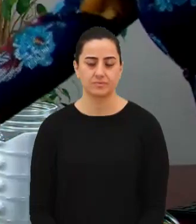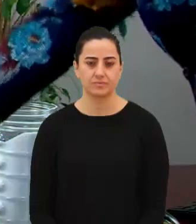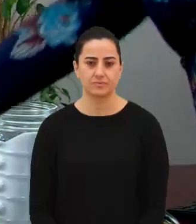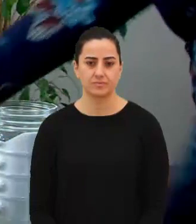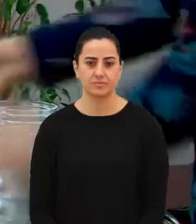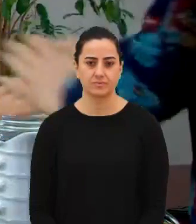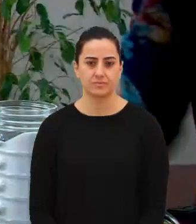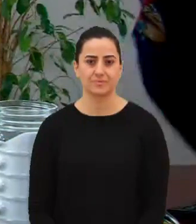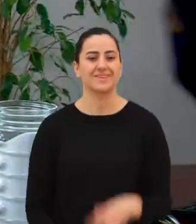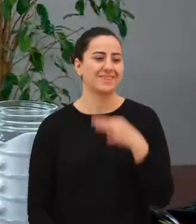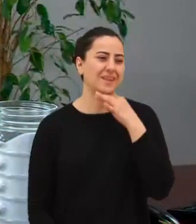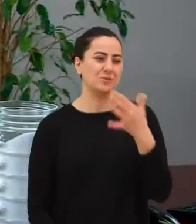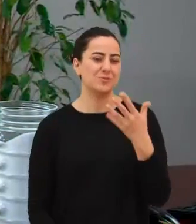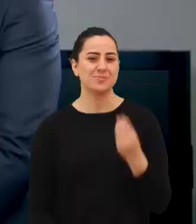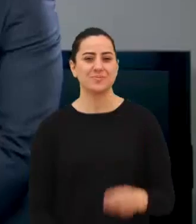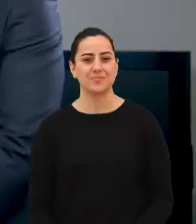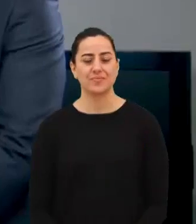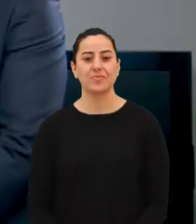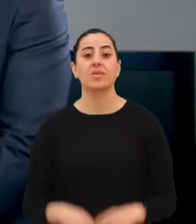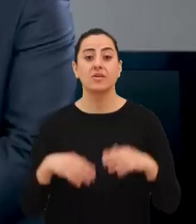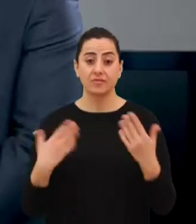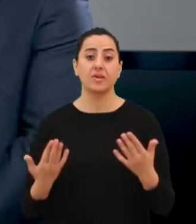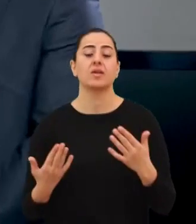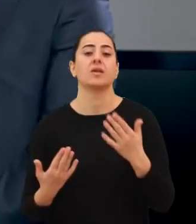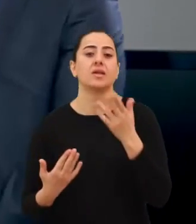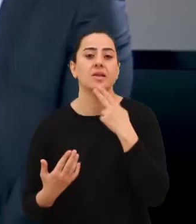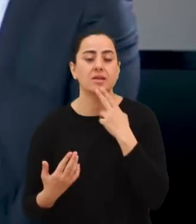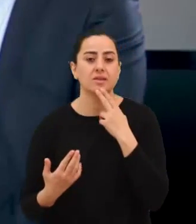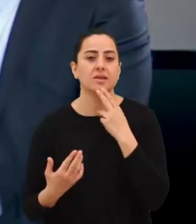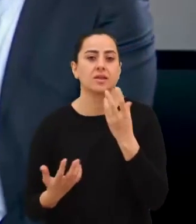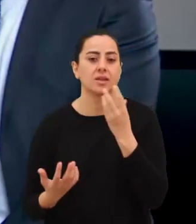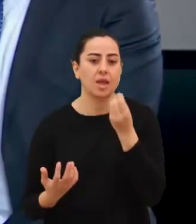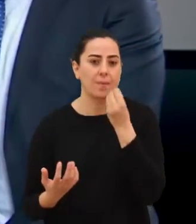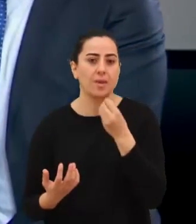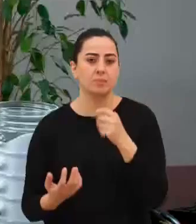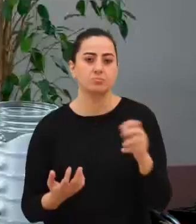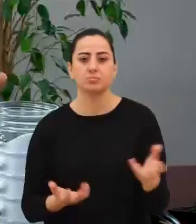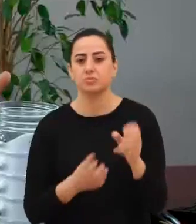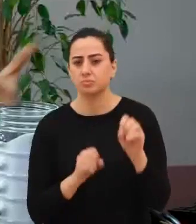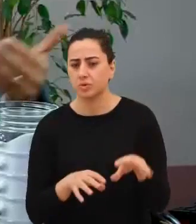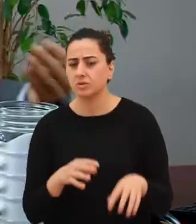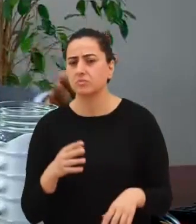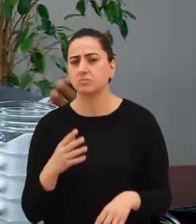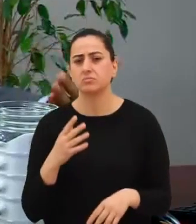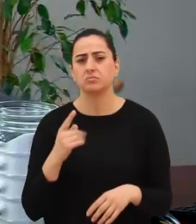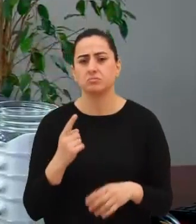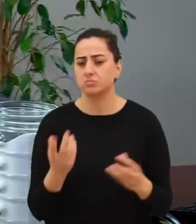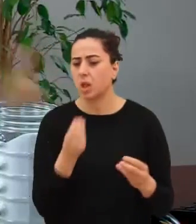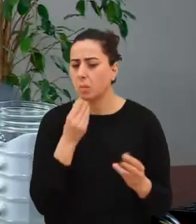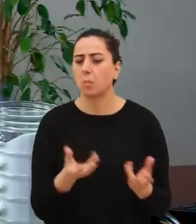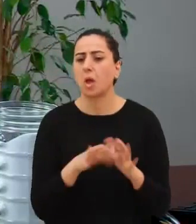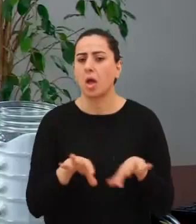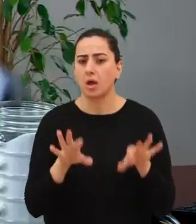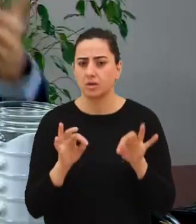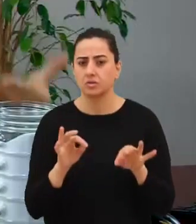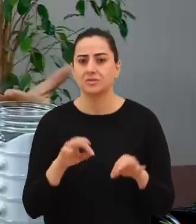1. 2. Çok teşekkür ediyorum. Ve kadın yemeği pişmeye bırakmış. Yemek bir dönem sonra pişmiş